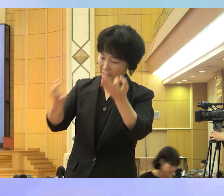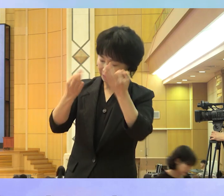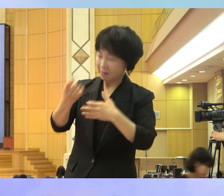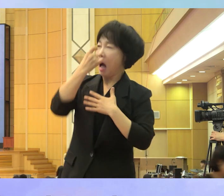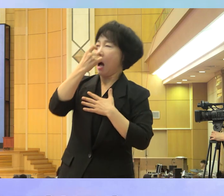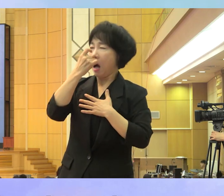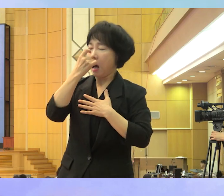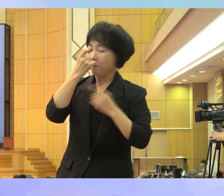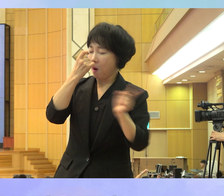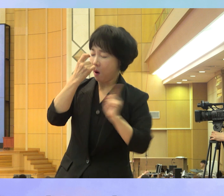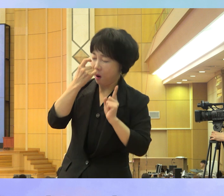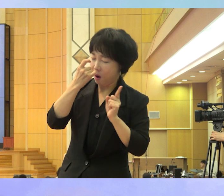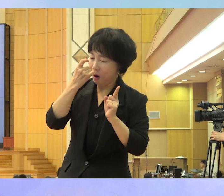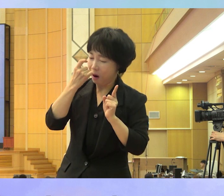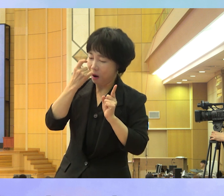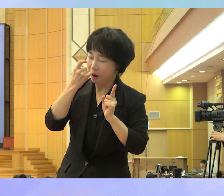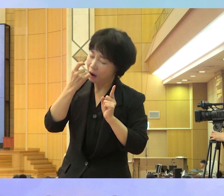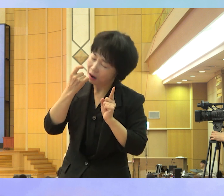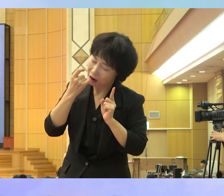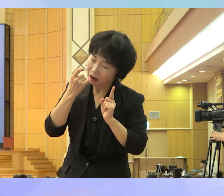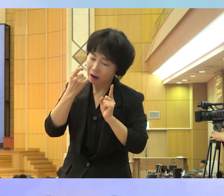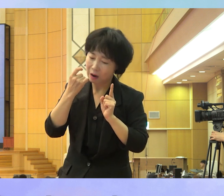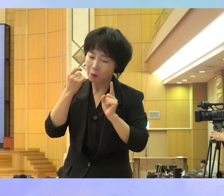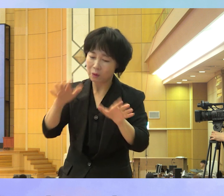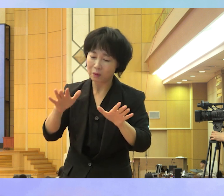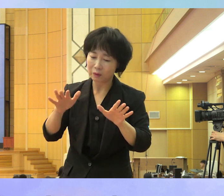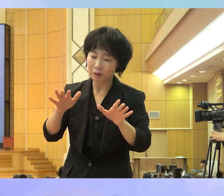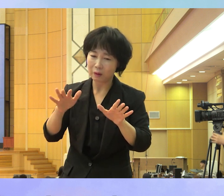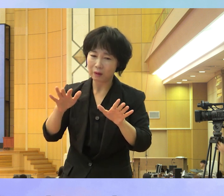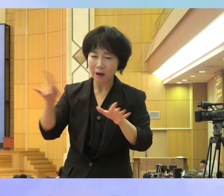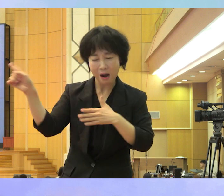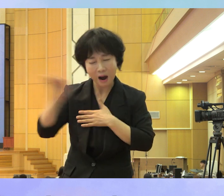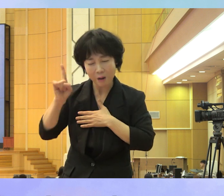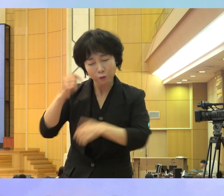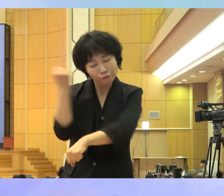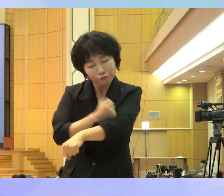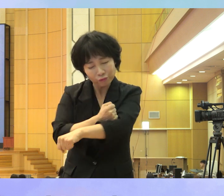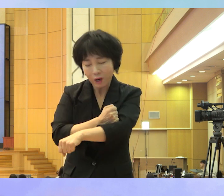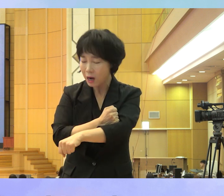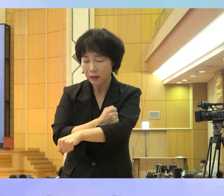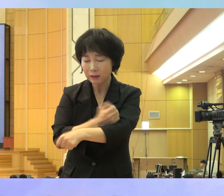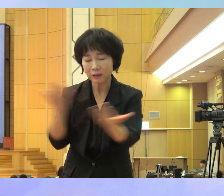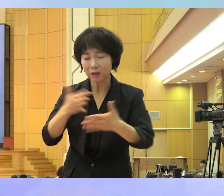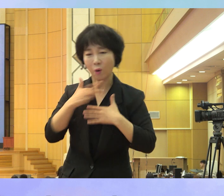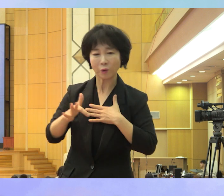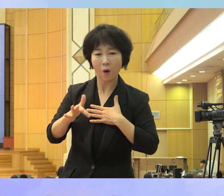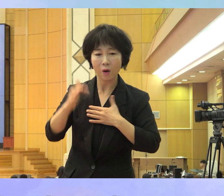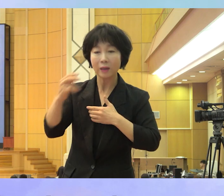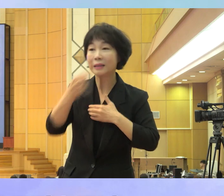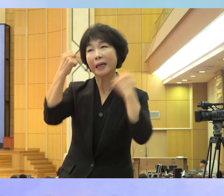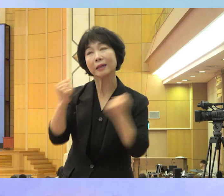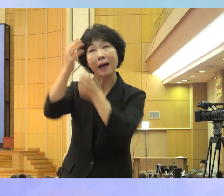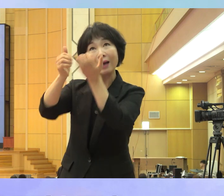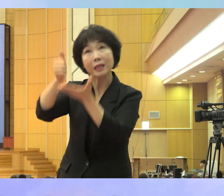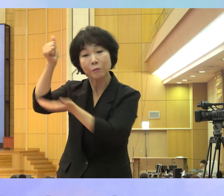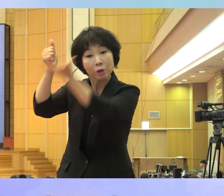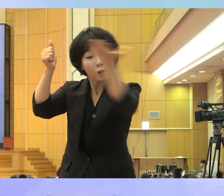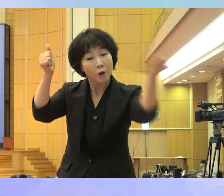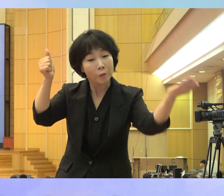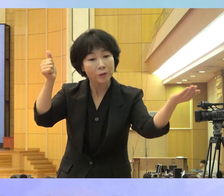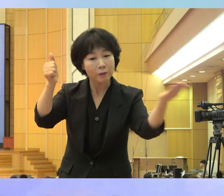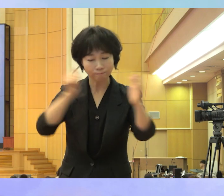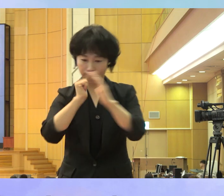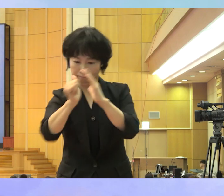때 우리는 아무것도 주님 앞에 드린 것이 없이 아무 공로가 없사오나 살아계신 주님께서는 우리의